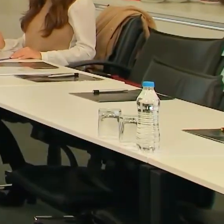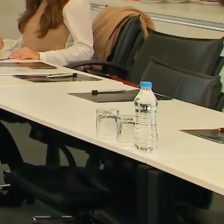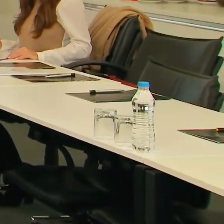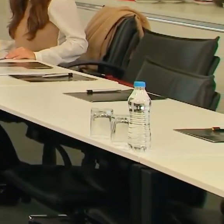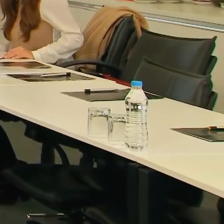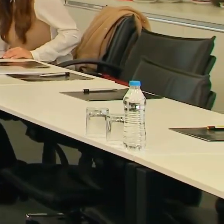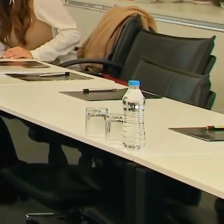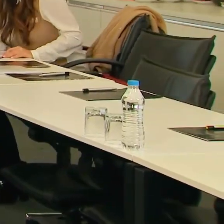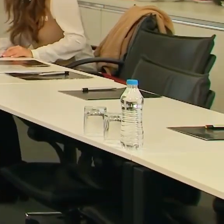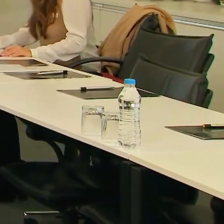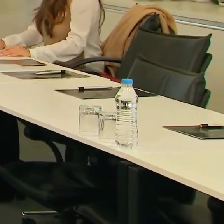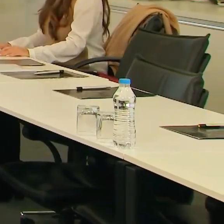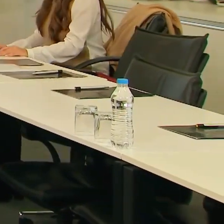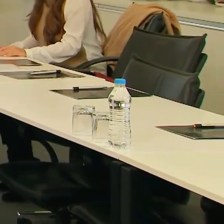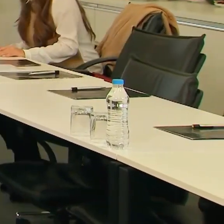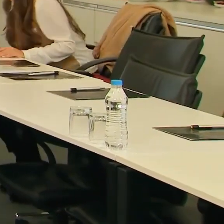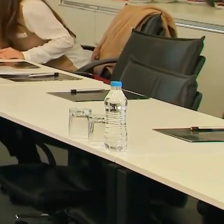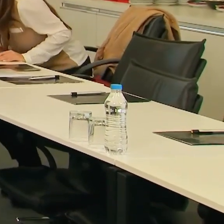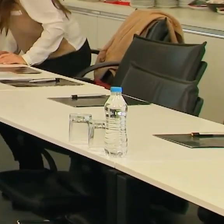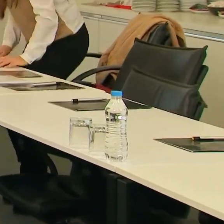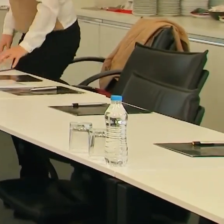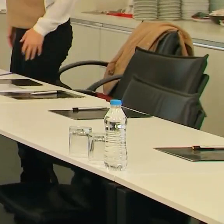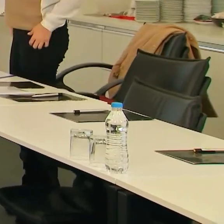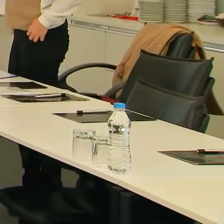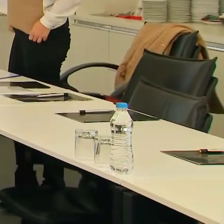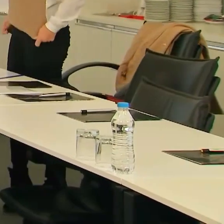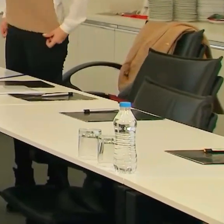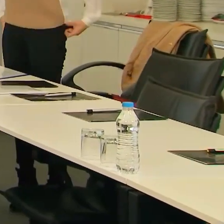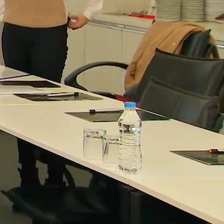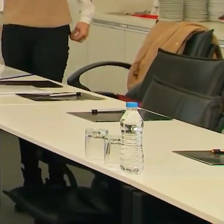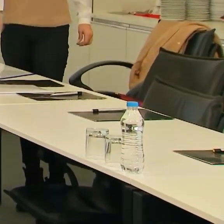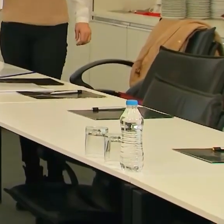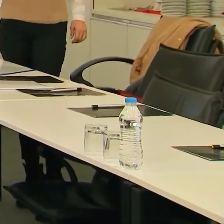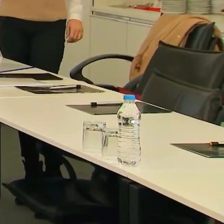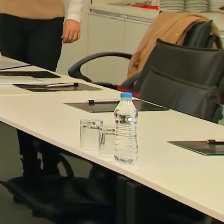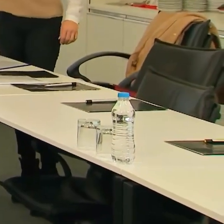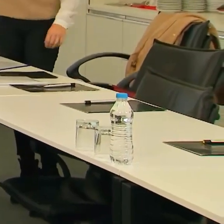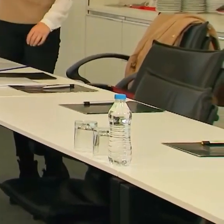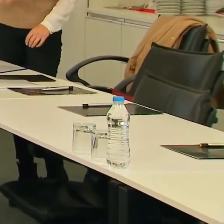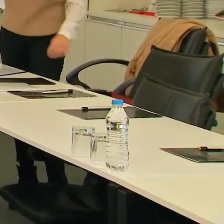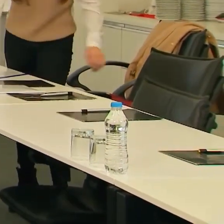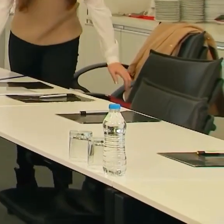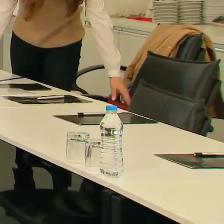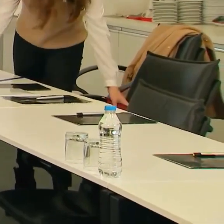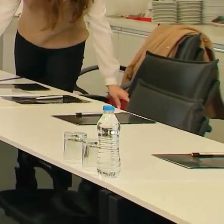bakarım. Demir'le Leyla beyaz masaların U şeklinde sıralandığı ofiste çalışıyordu. Leyla kalkınca Demir de